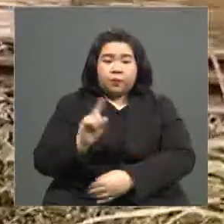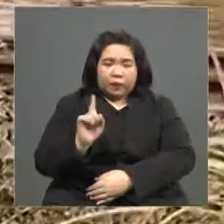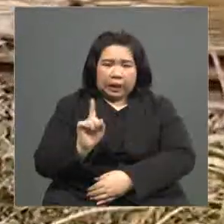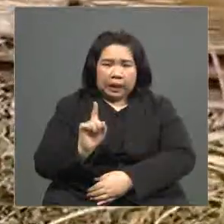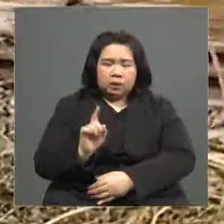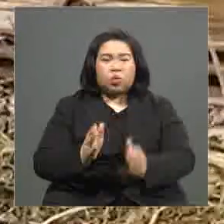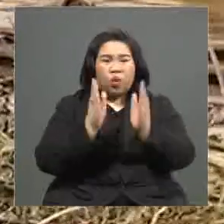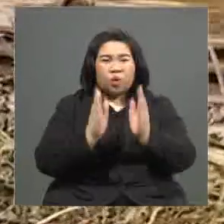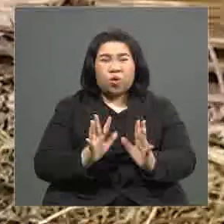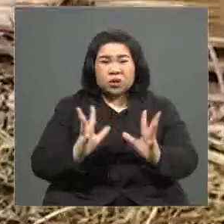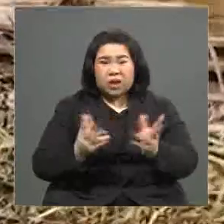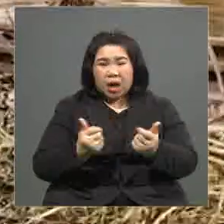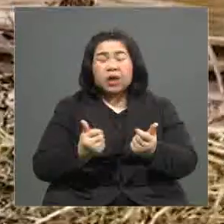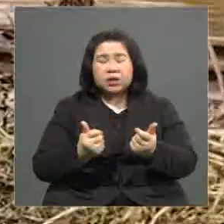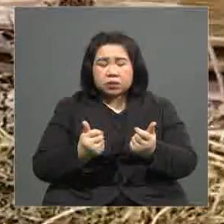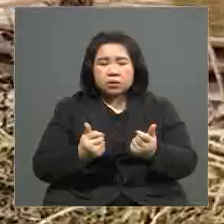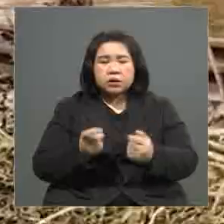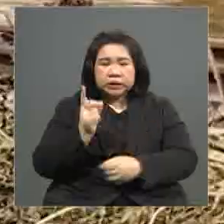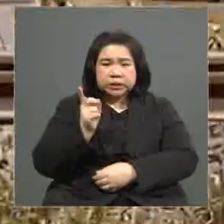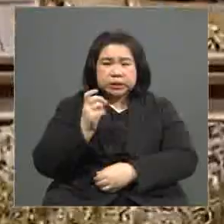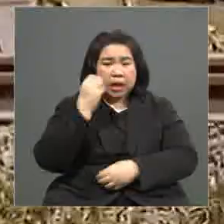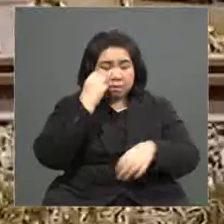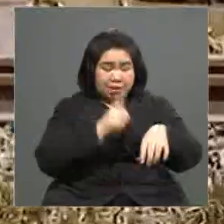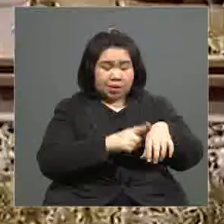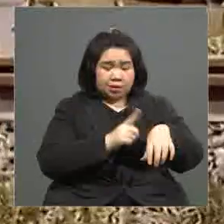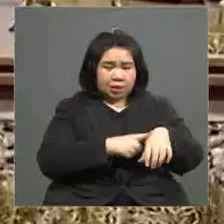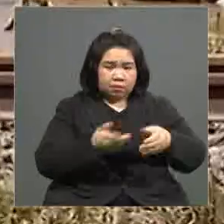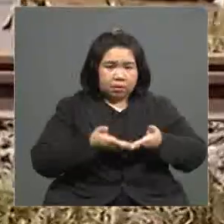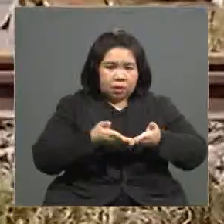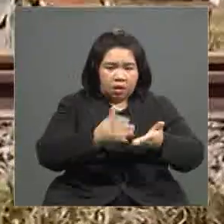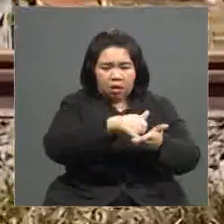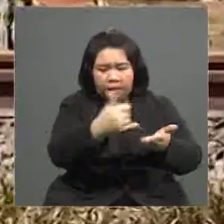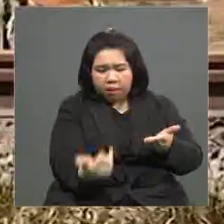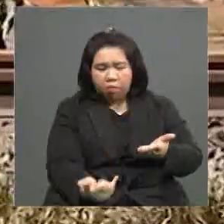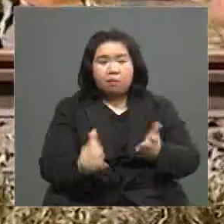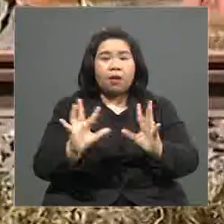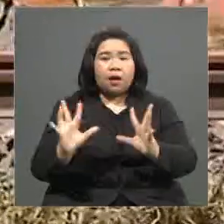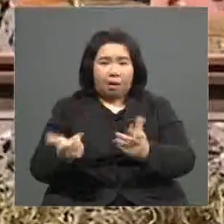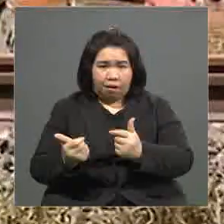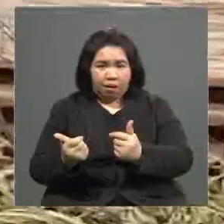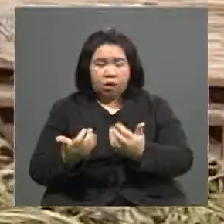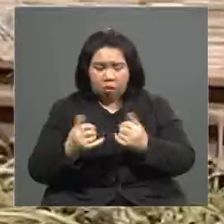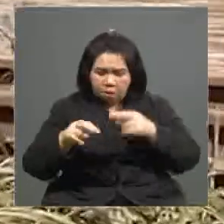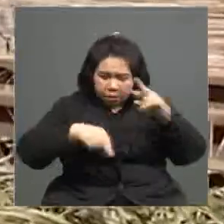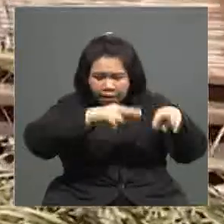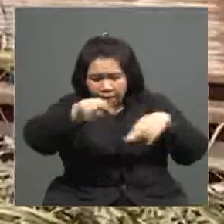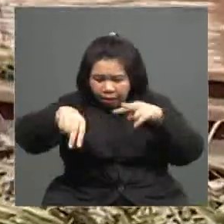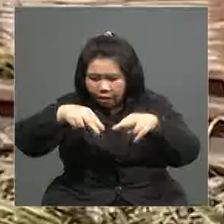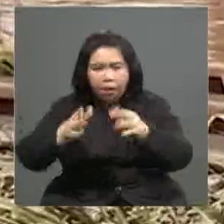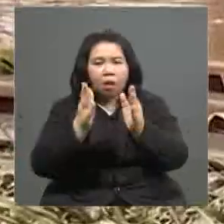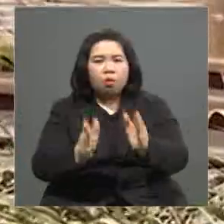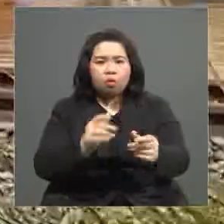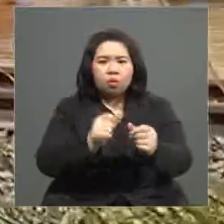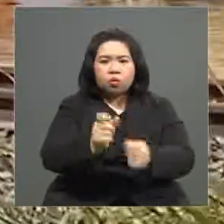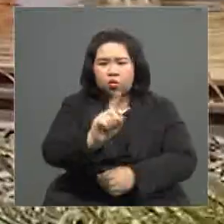านผู้สูญหายในพื้นที่หลังหมู่บ้านการกนก1ทำให้หน่วยกู้ภัยสว่างบริบูรณ์และกองร้อยอาสาต้องเร่งเข้าพื้นที่เพื่อทำการค้น